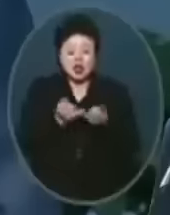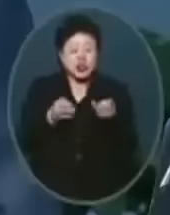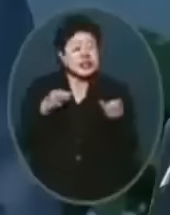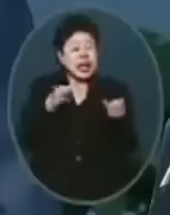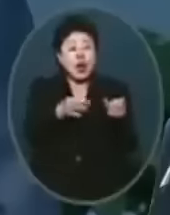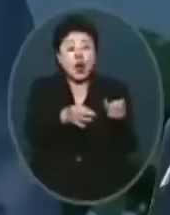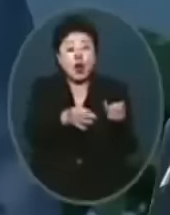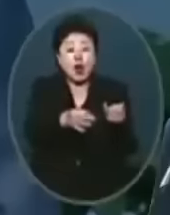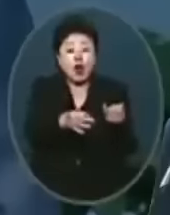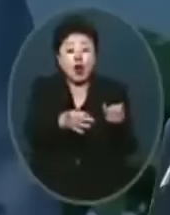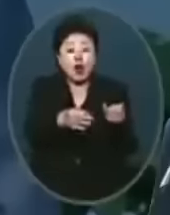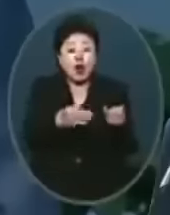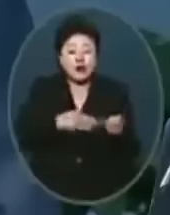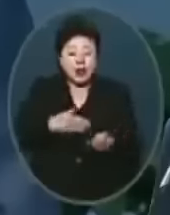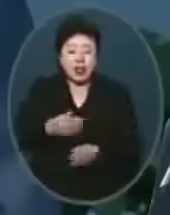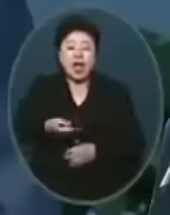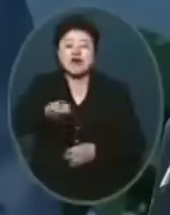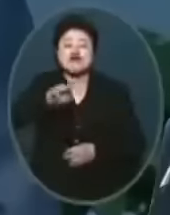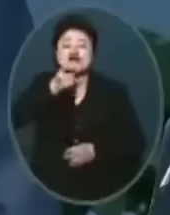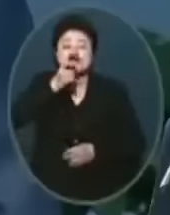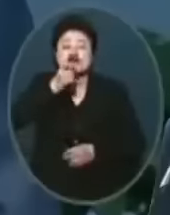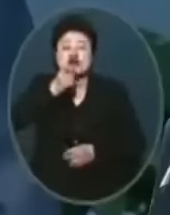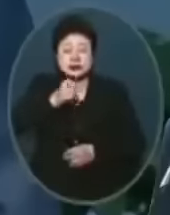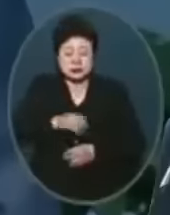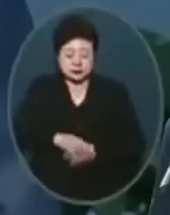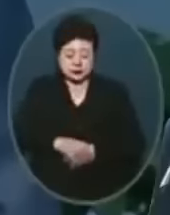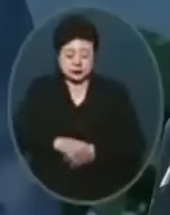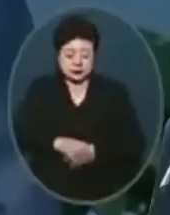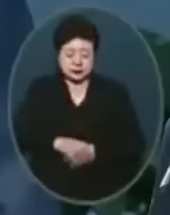여자여 내게도 물